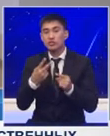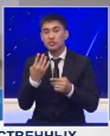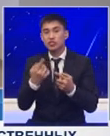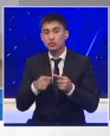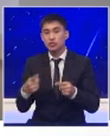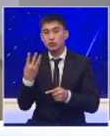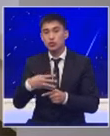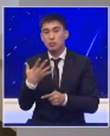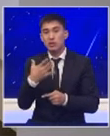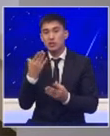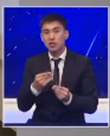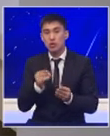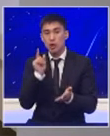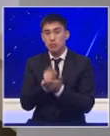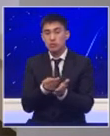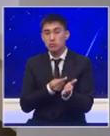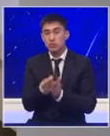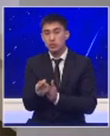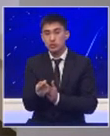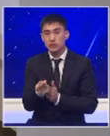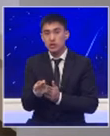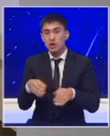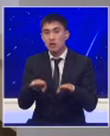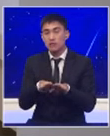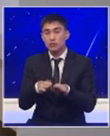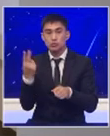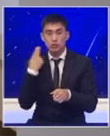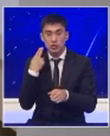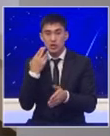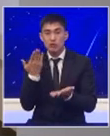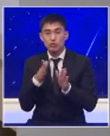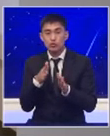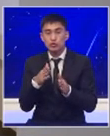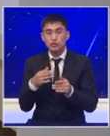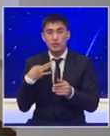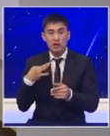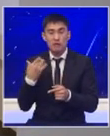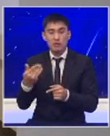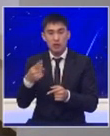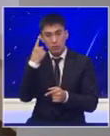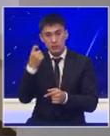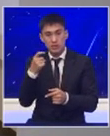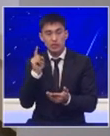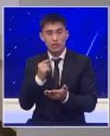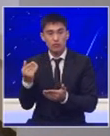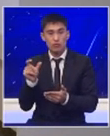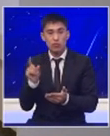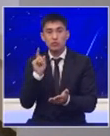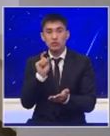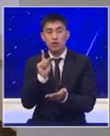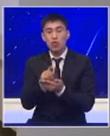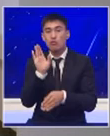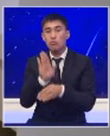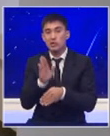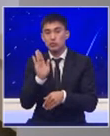45 дней он обязан произвести налоговые отчисление равные сумме долга в случае игнорирования оповещения на должника составляется налоговый